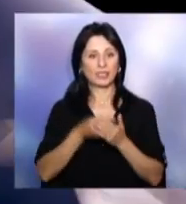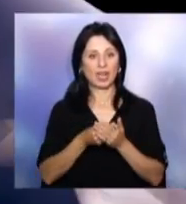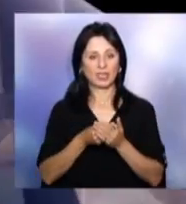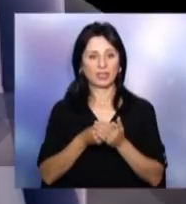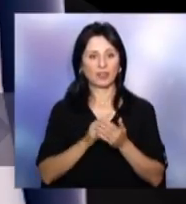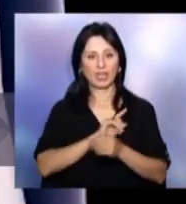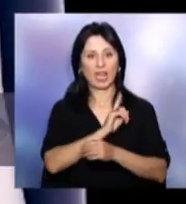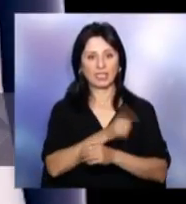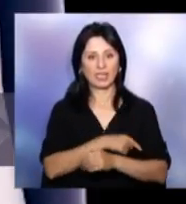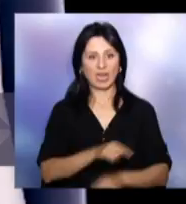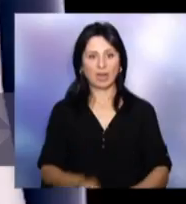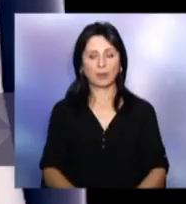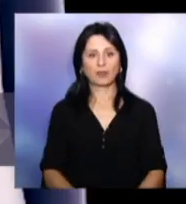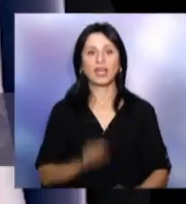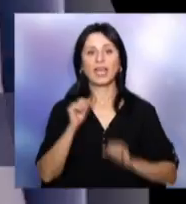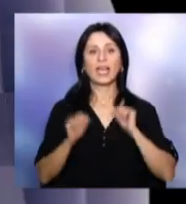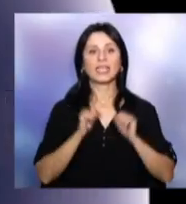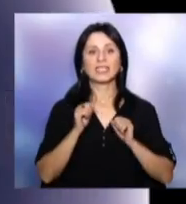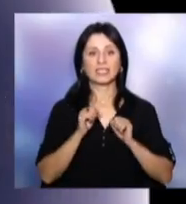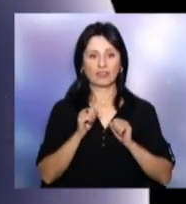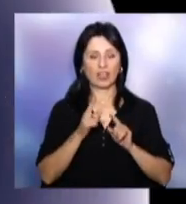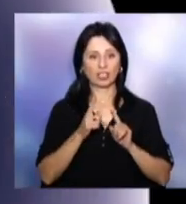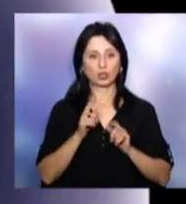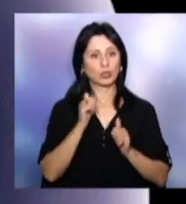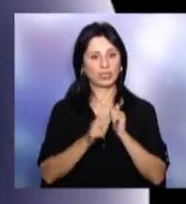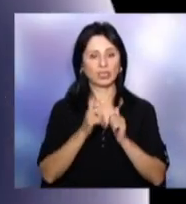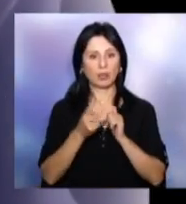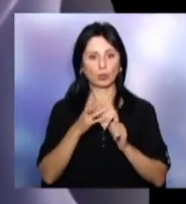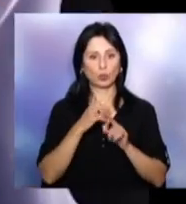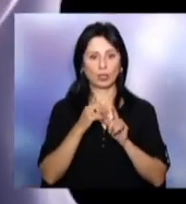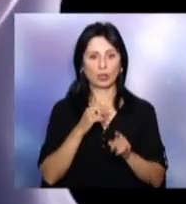და გაძლიერება. ეცადეთ ვარჯიში იყოს სისტემატური.